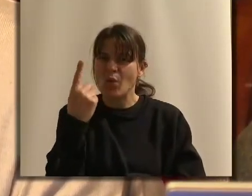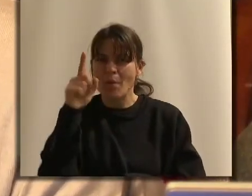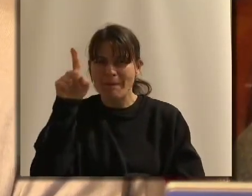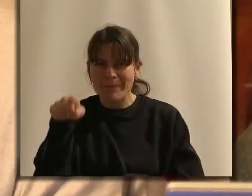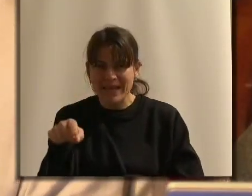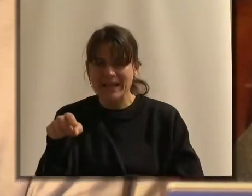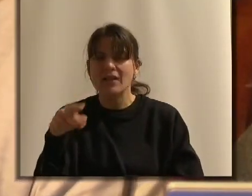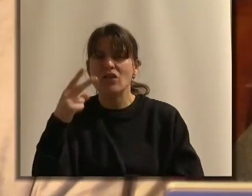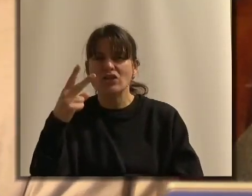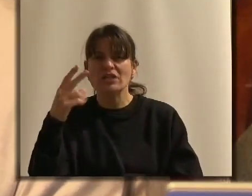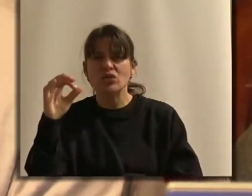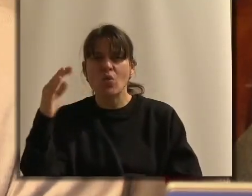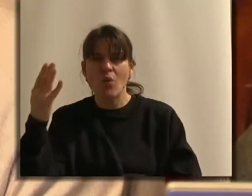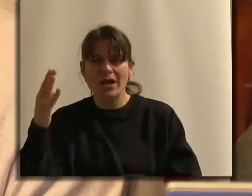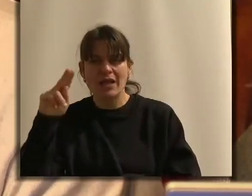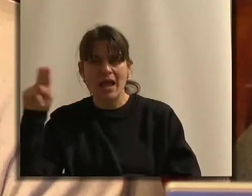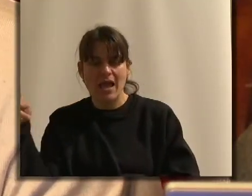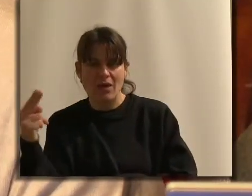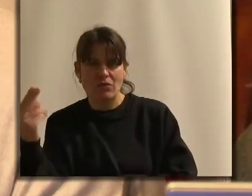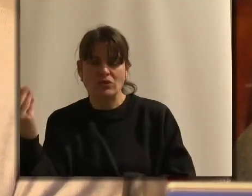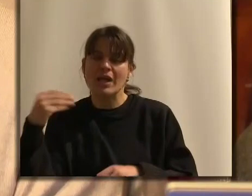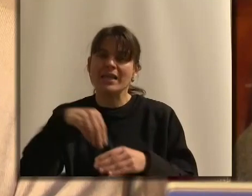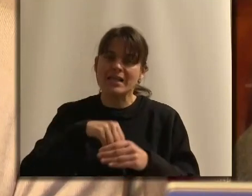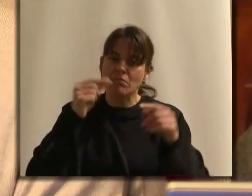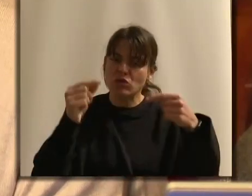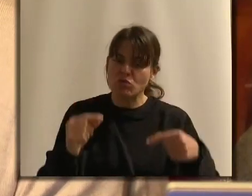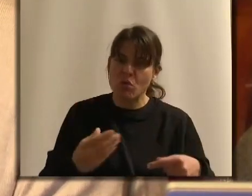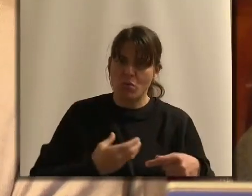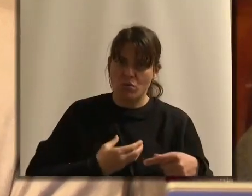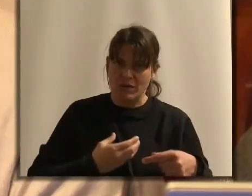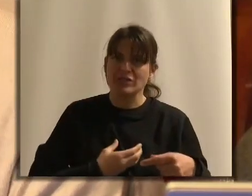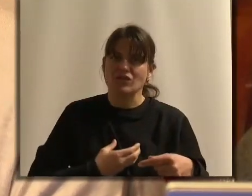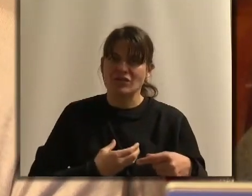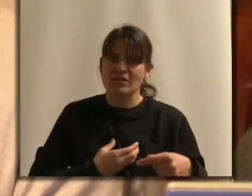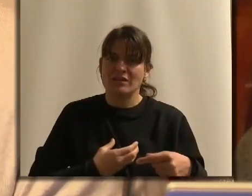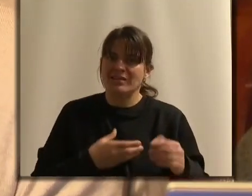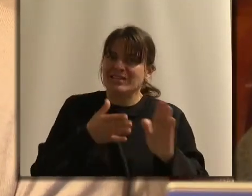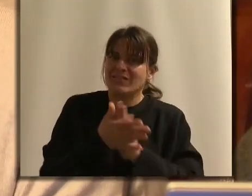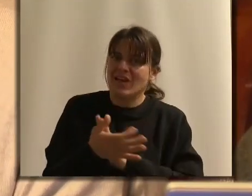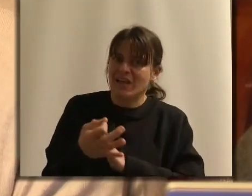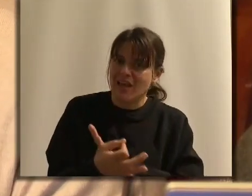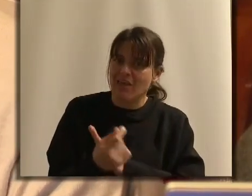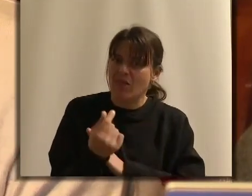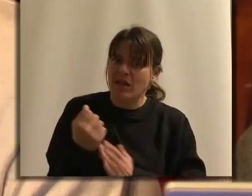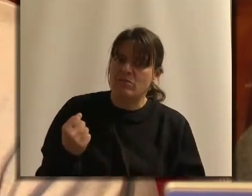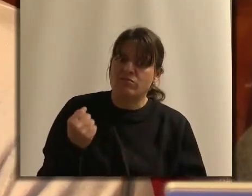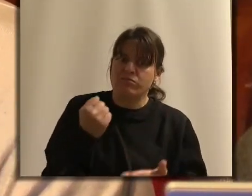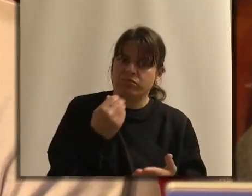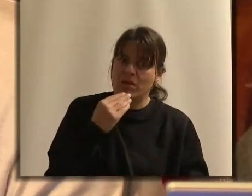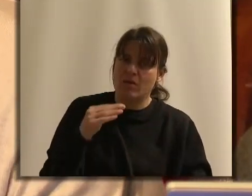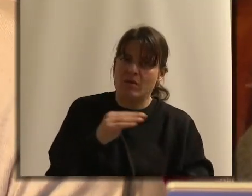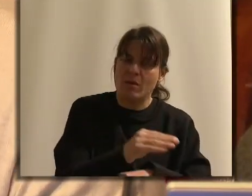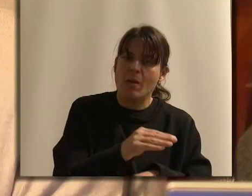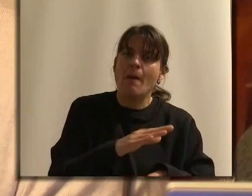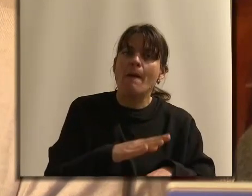431.204,30 euros, que s'incorporen al pressupost municipal com a majors ingressos i, per tant, aquests diners es destinaran a inversions